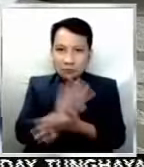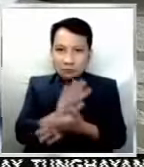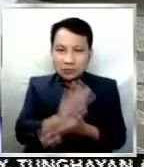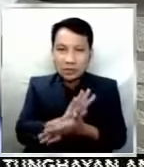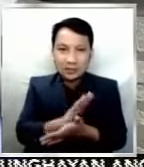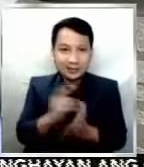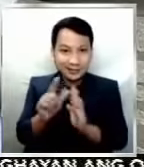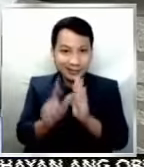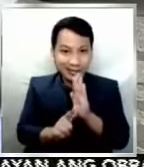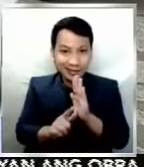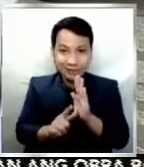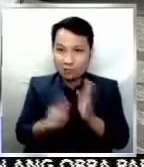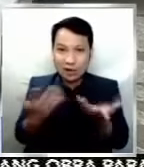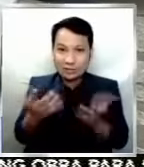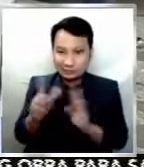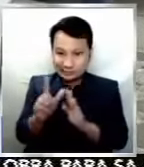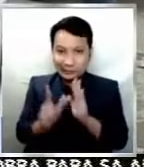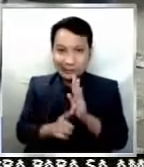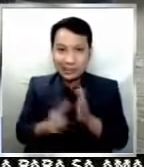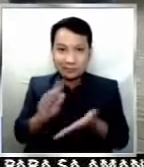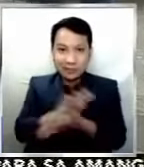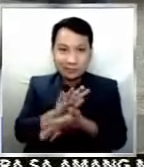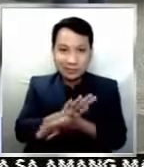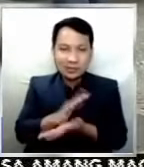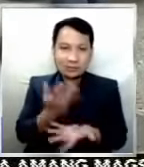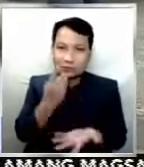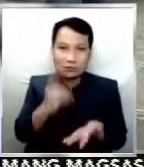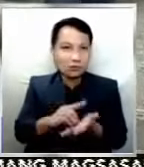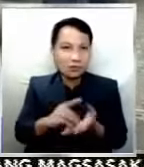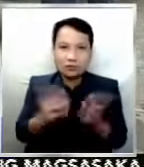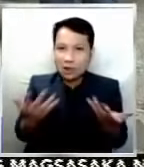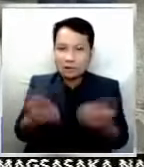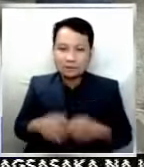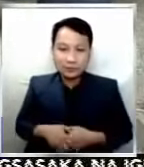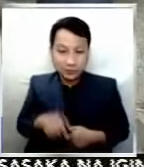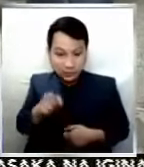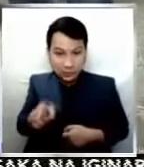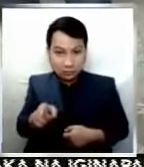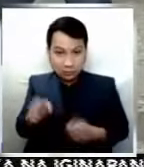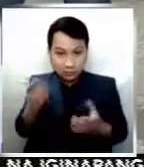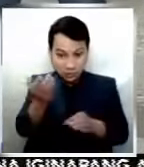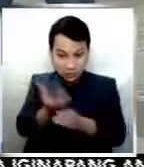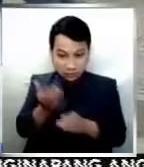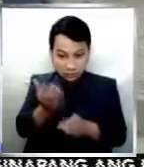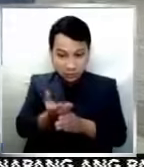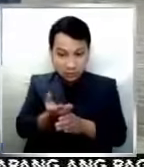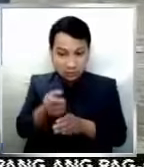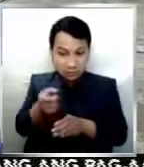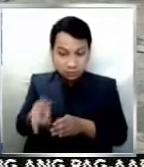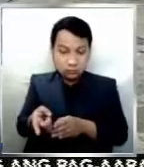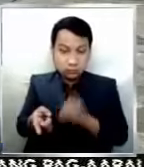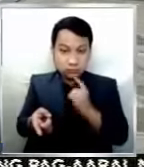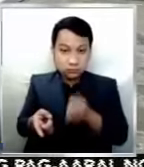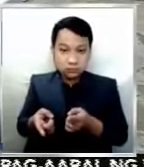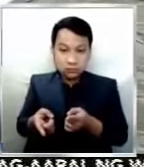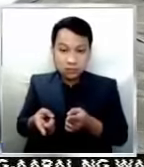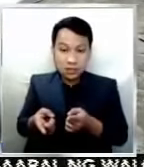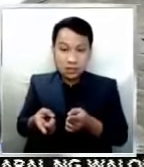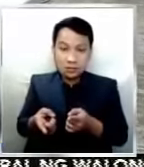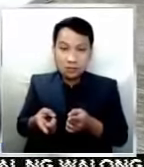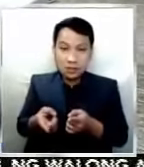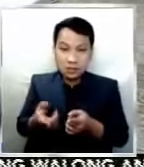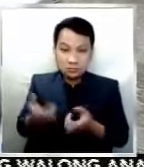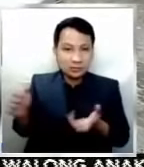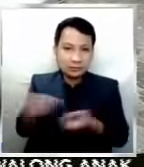McLaren 620R ang ginawa sa buong mundo. Kaya sa pagsira ng isang ito, ang bibihirang sasakyan lalo pang nabawasan.